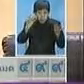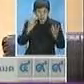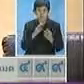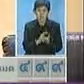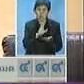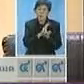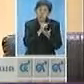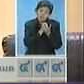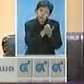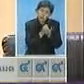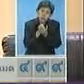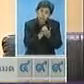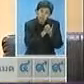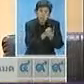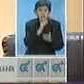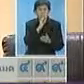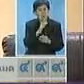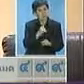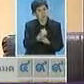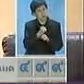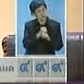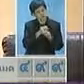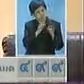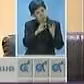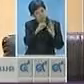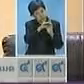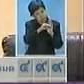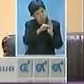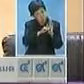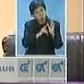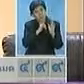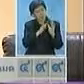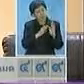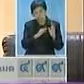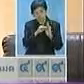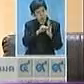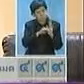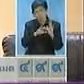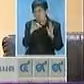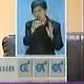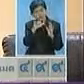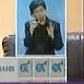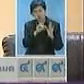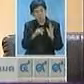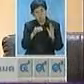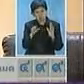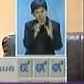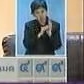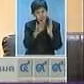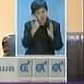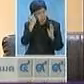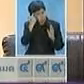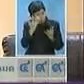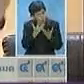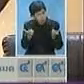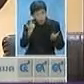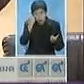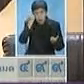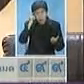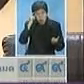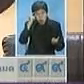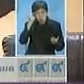งบเยียวยาที่ท่านมาออกว่ามาไม่ใส่รายละเอียดมันใส่ไม่ได้เพราะวันนี้ยังไม่รู้ความเสียหาย